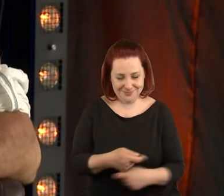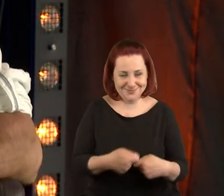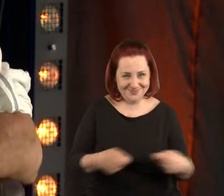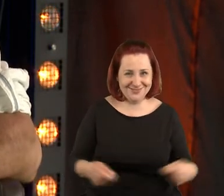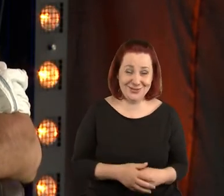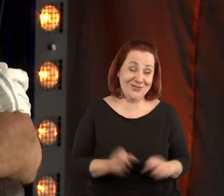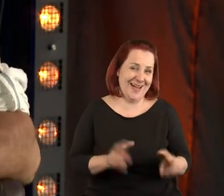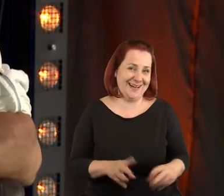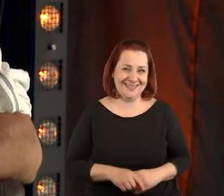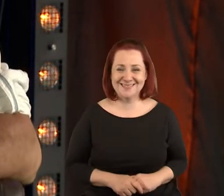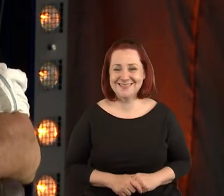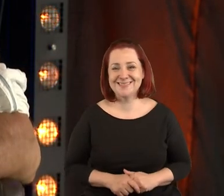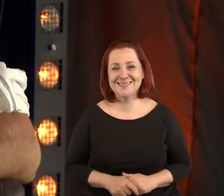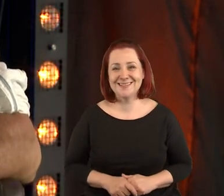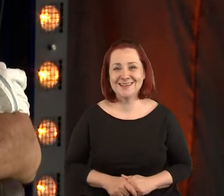sobie sam buty, ale...